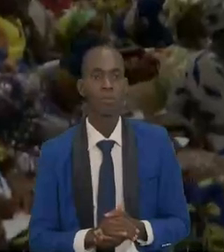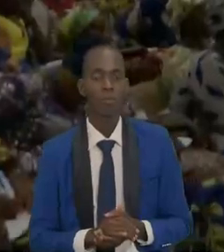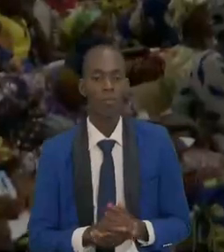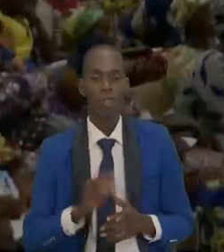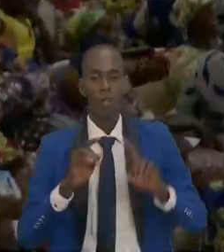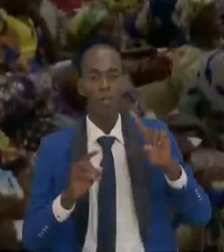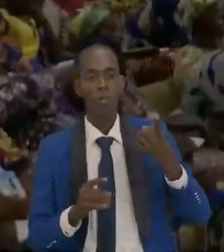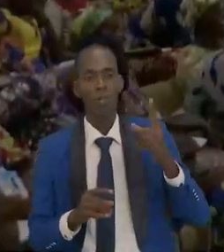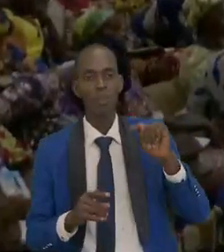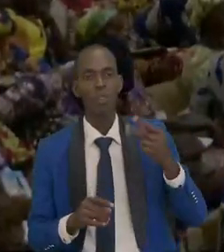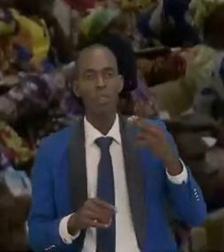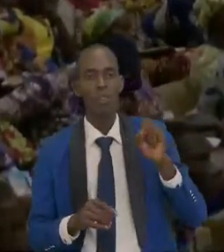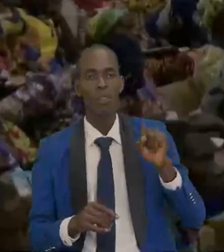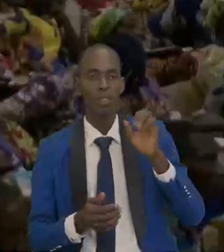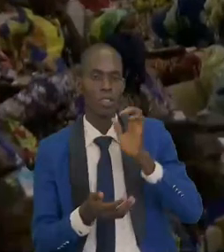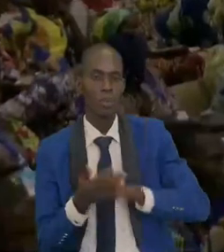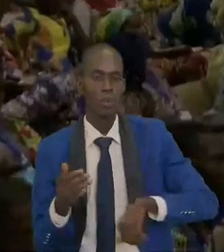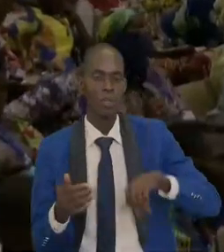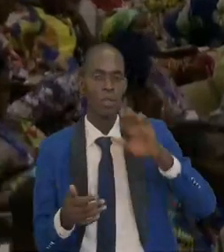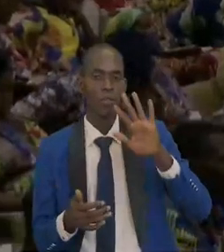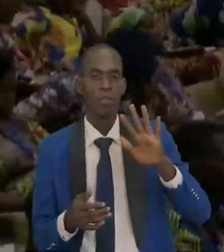24. En 1 Thessaloniciens chapitre 5,